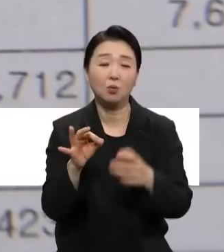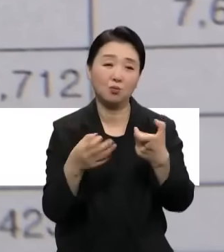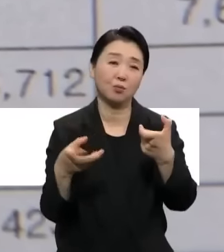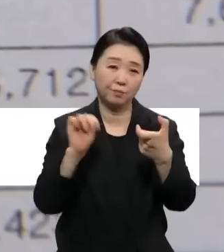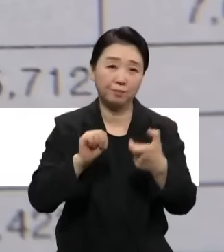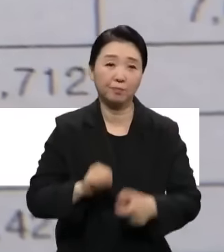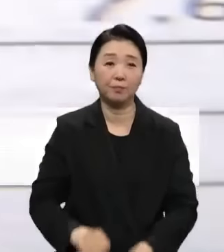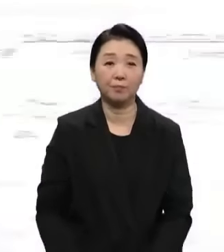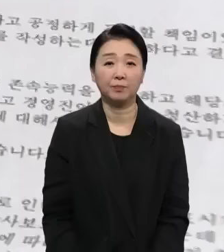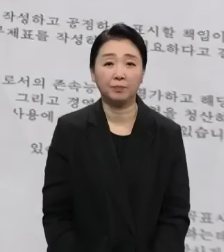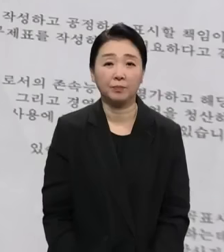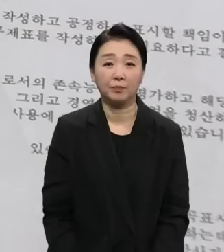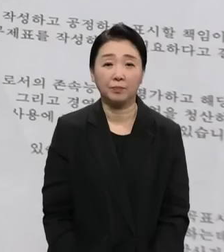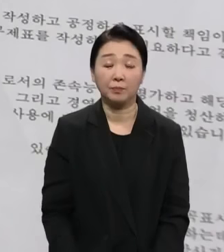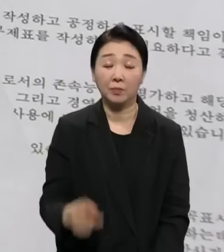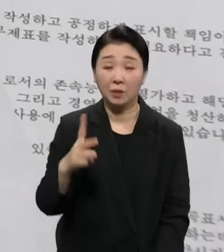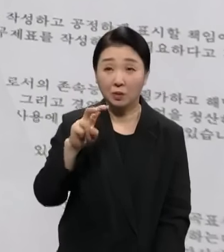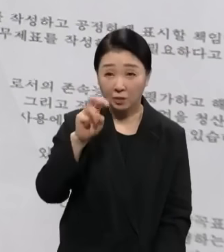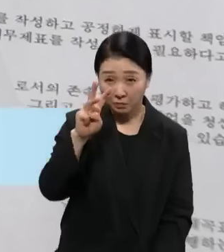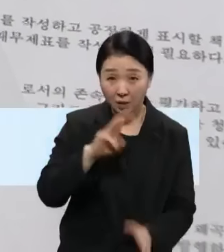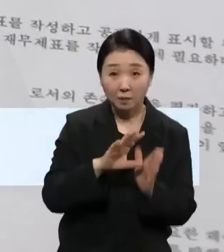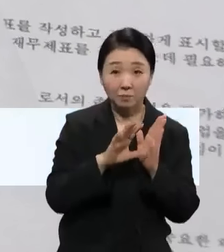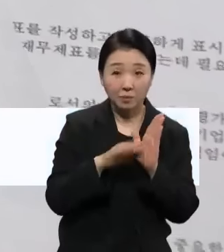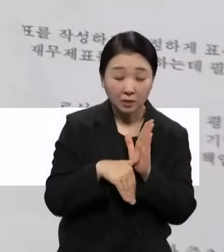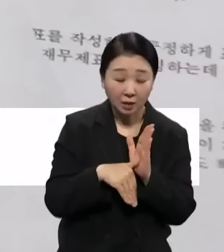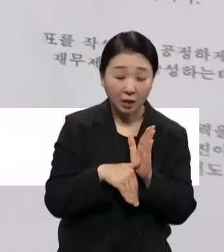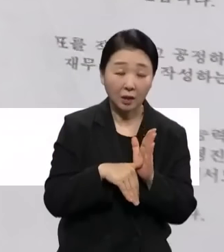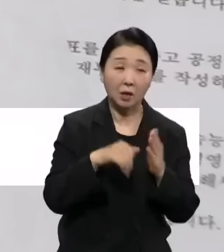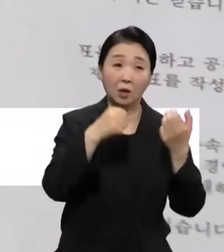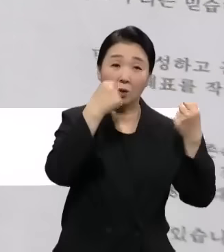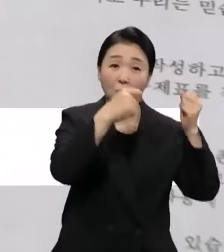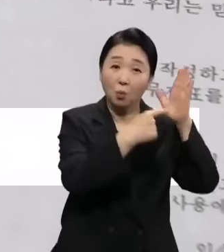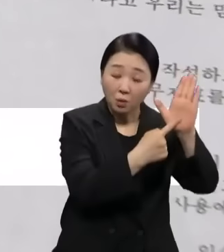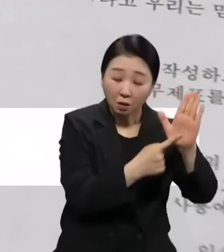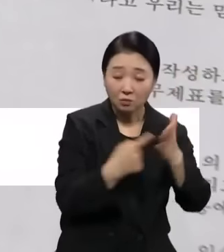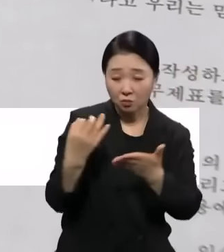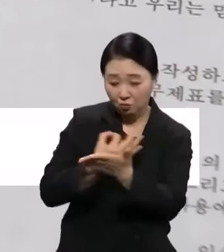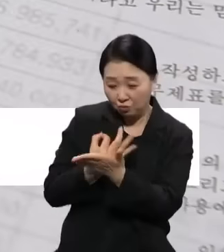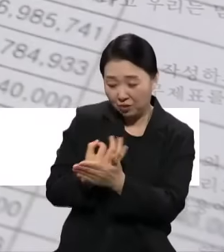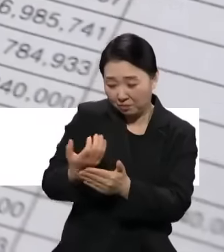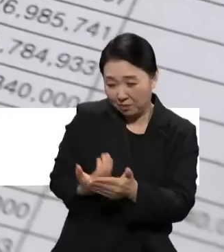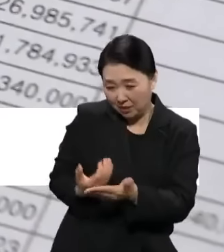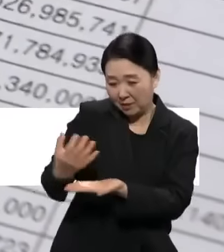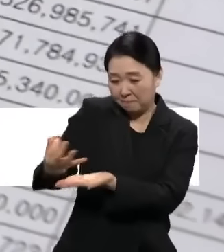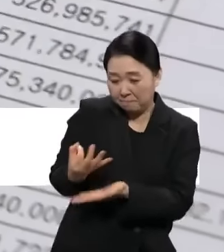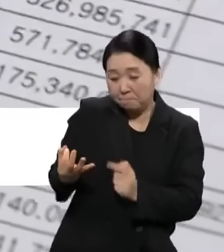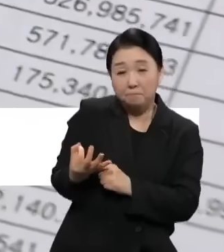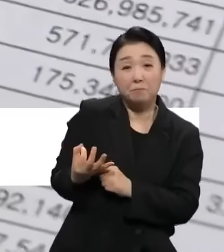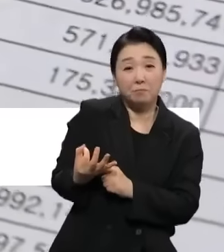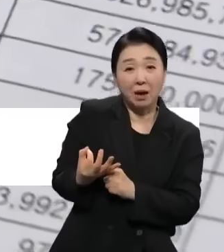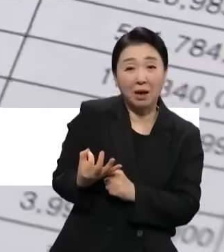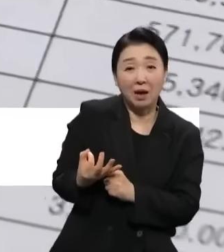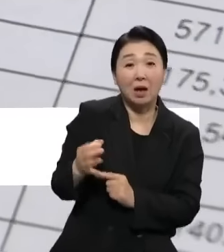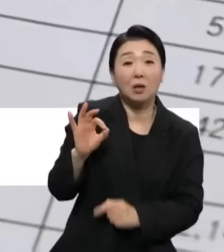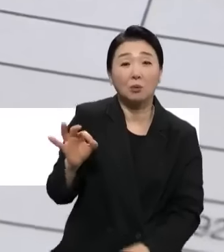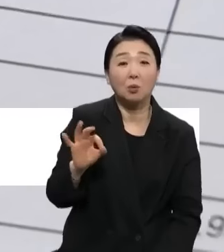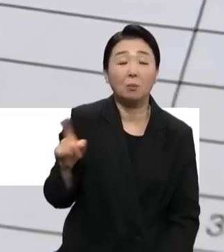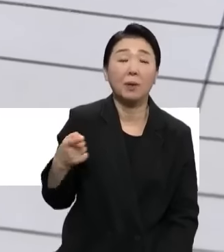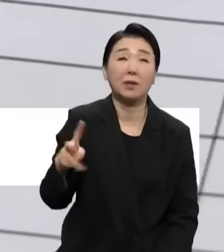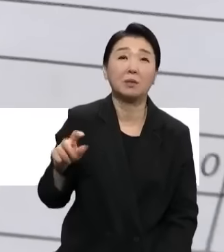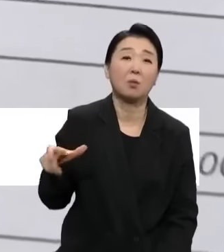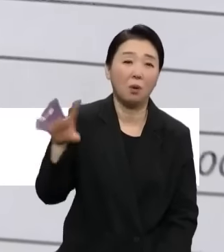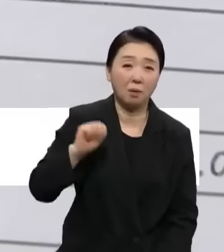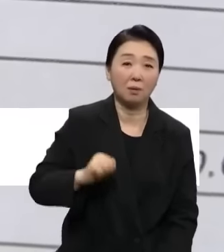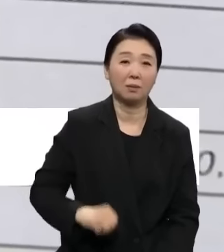원이나 됩니다. 2023년에는 공연 등으로 벌어들일 수익을 미리 받아둔 걸로 보이는 선수금이 125억